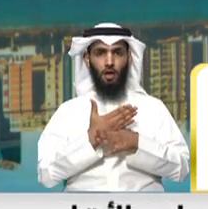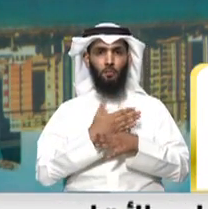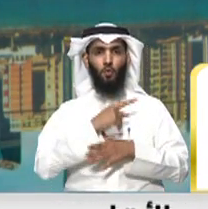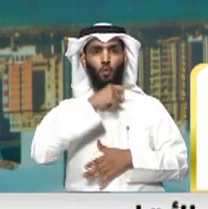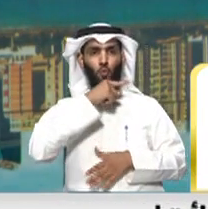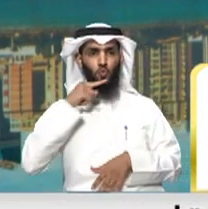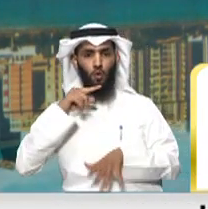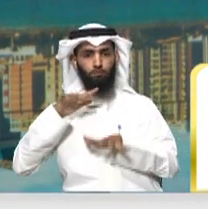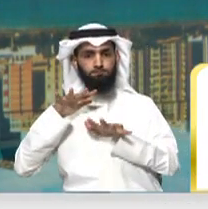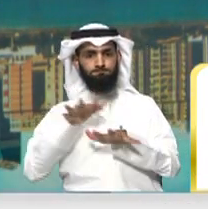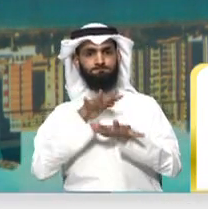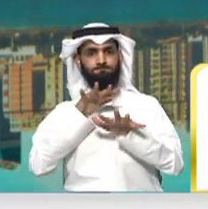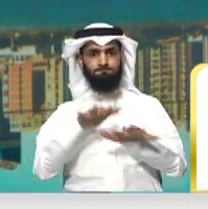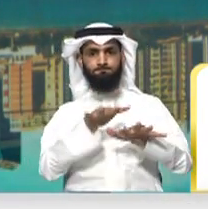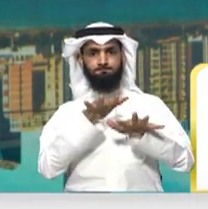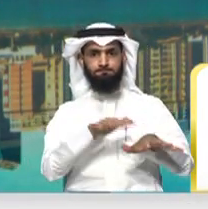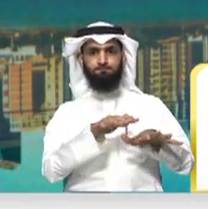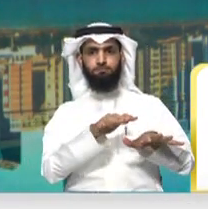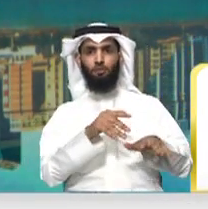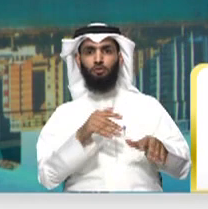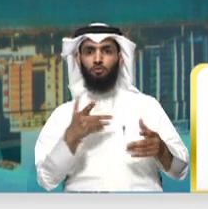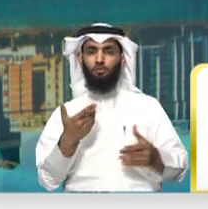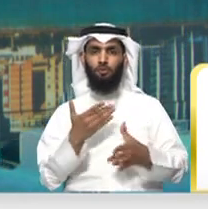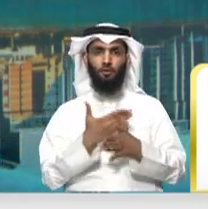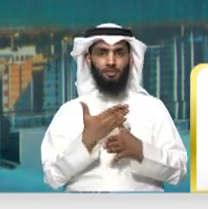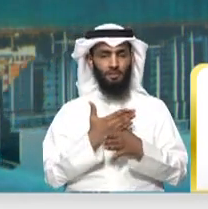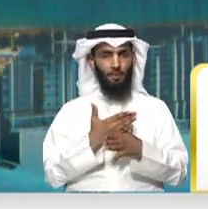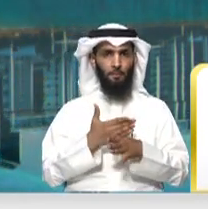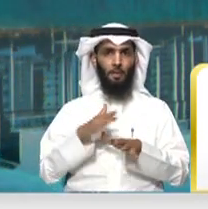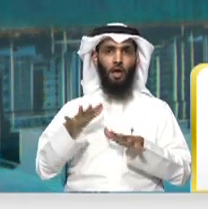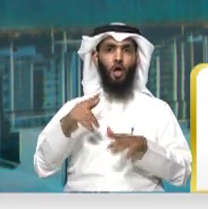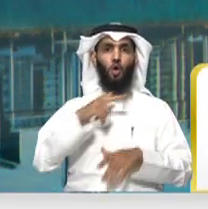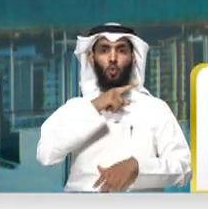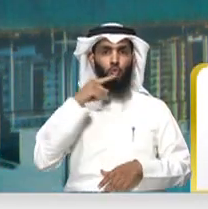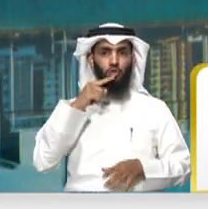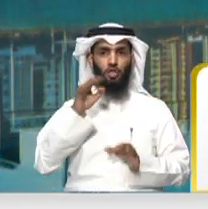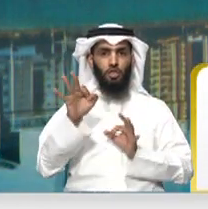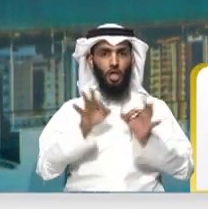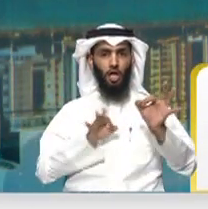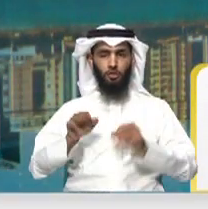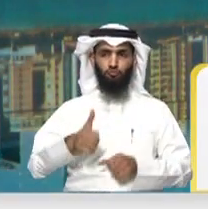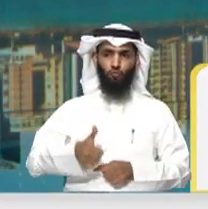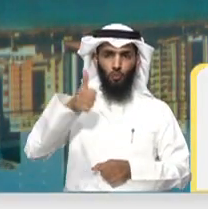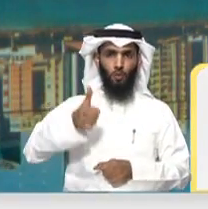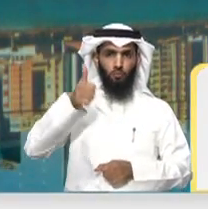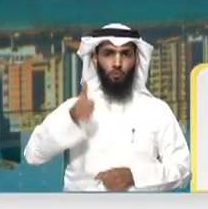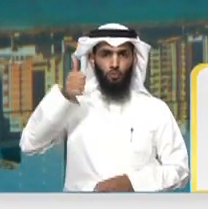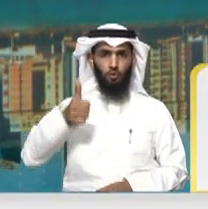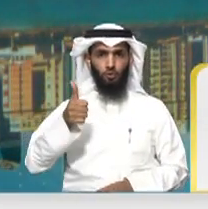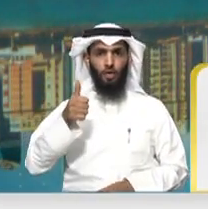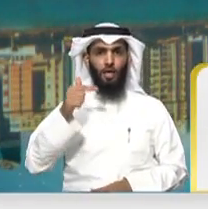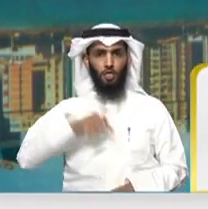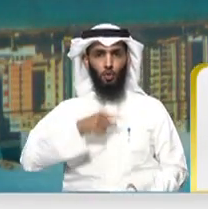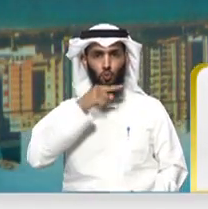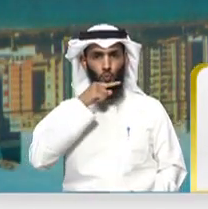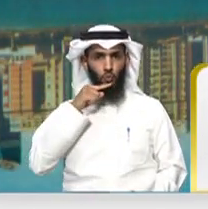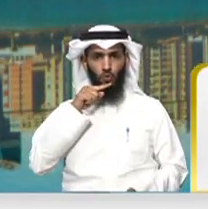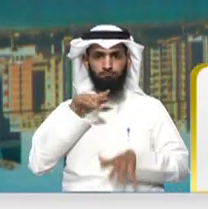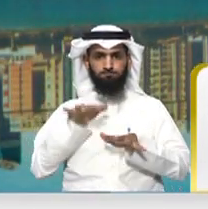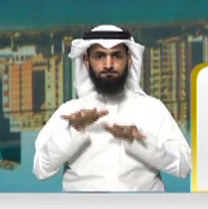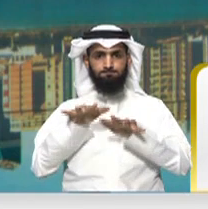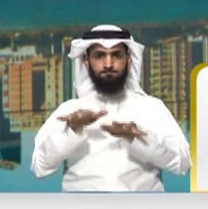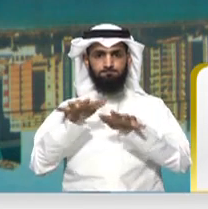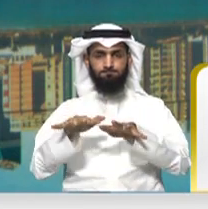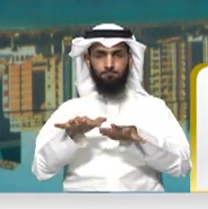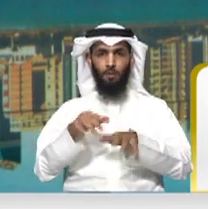المواجهه وتحقق نجاحات تكتيكيه في بعض المناطق نعم لمواجهه التقدم الروسي دعى الرئيس الاوكراني